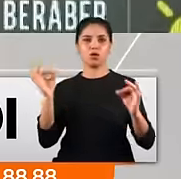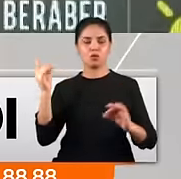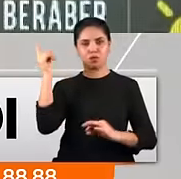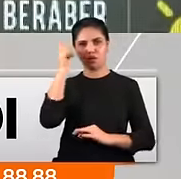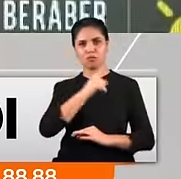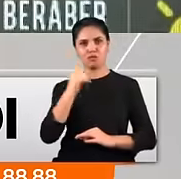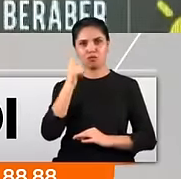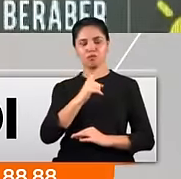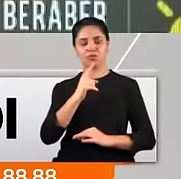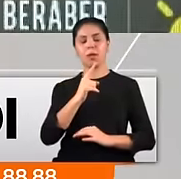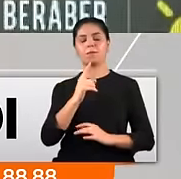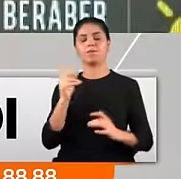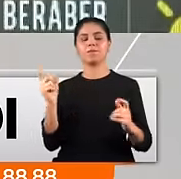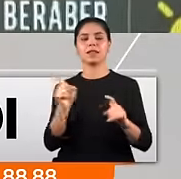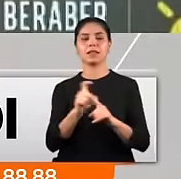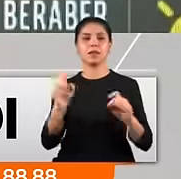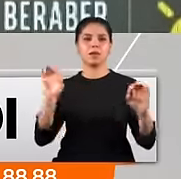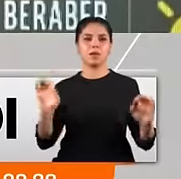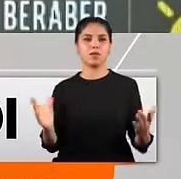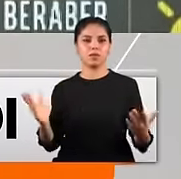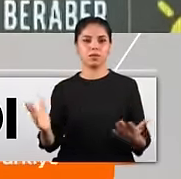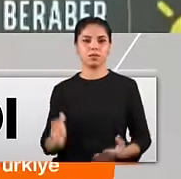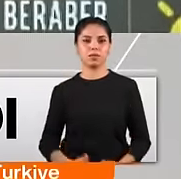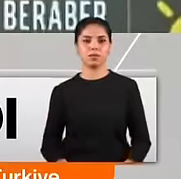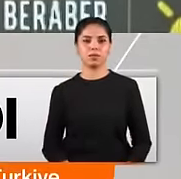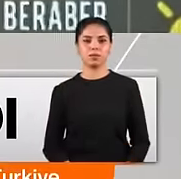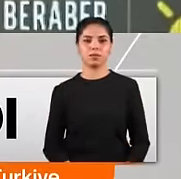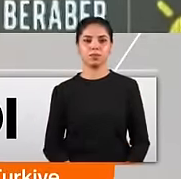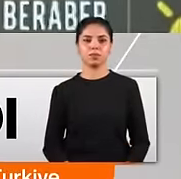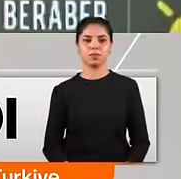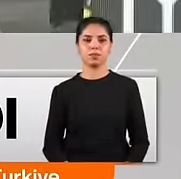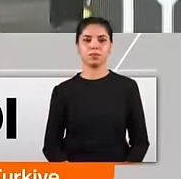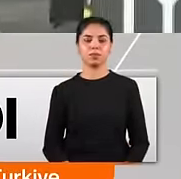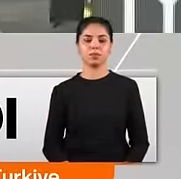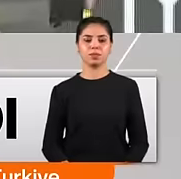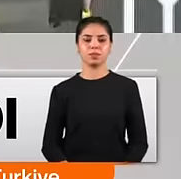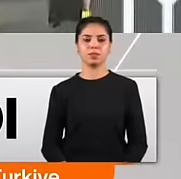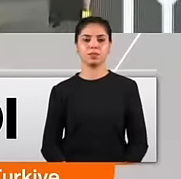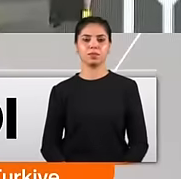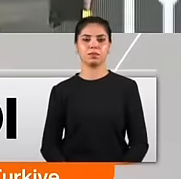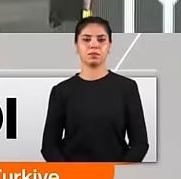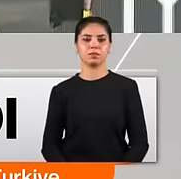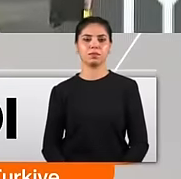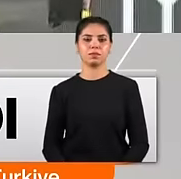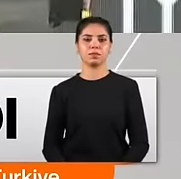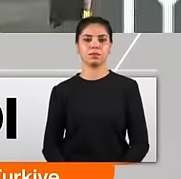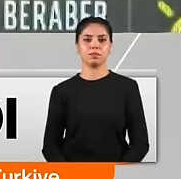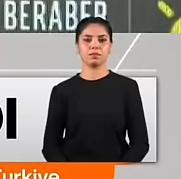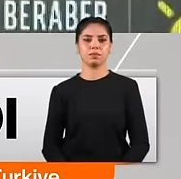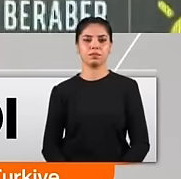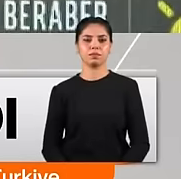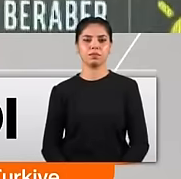kardeşimizle omuz omuza durmaya gittim. Keşke herkes bizler kadar cesur ve yürekli